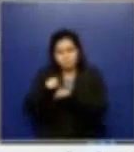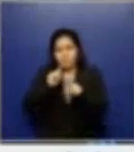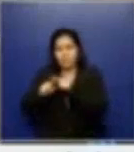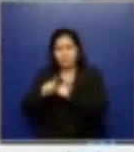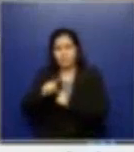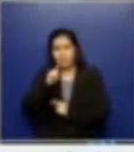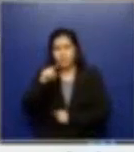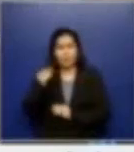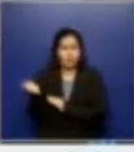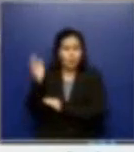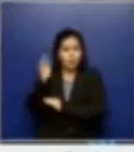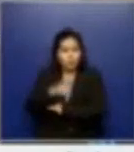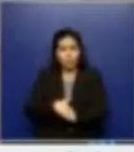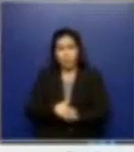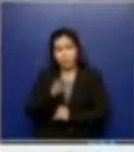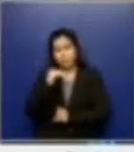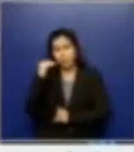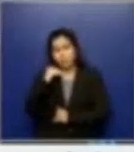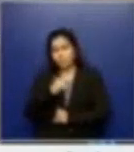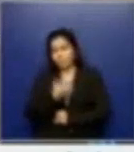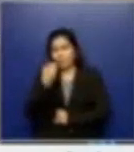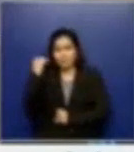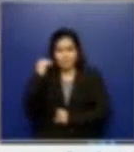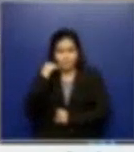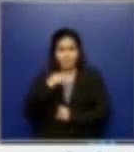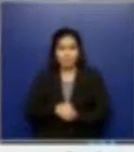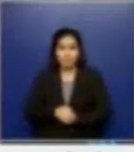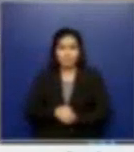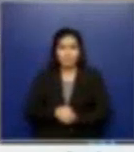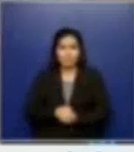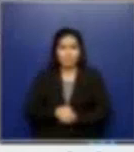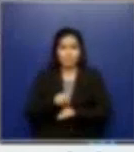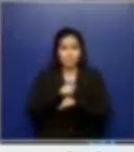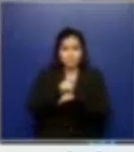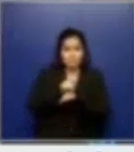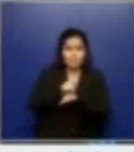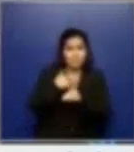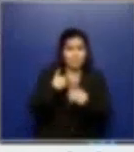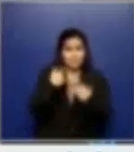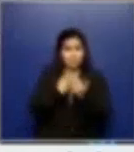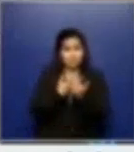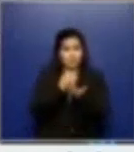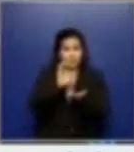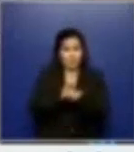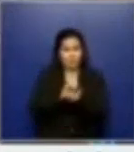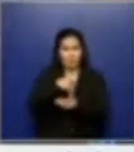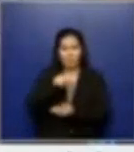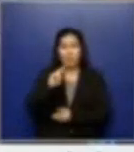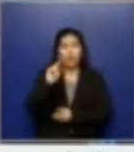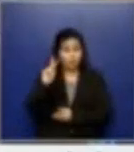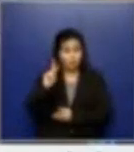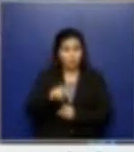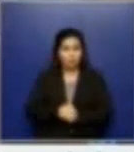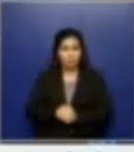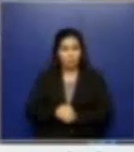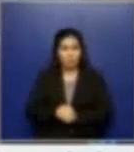งก็เบื่อหน้ากันทุกทีอาวุธนี่ท่านไปโยกหลบตอนงบพลกตอนพลกลดก